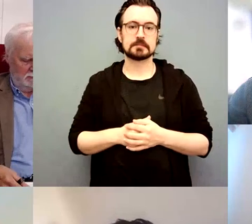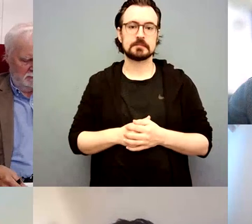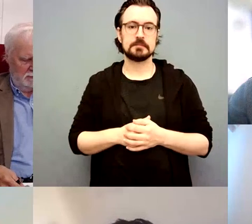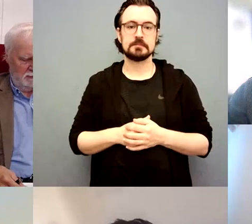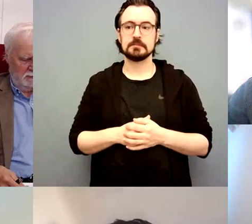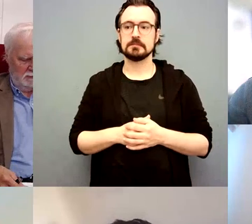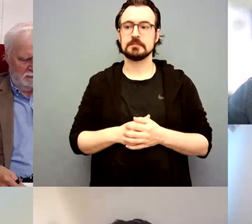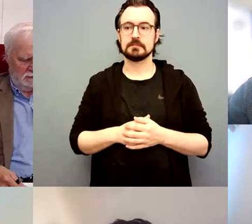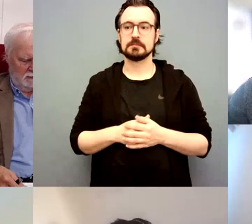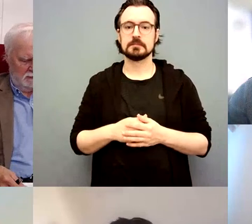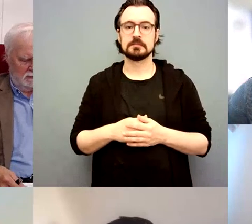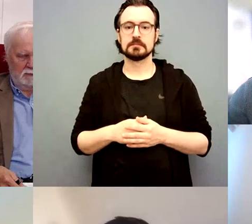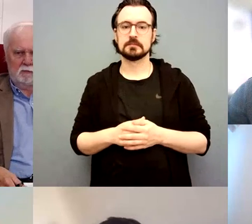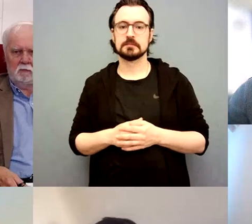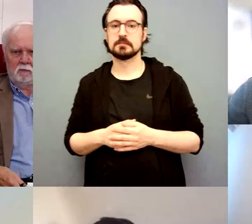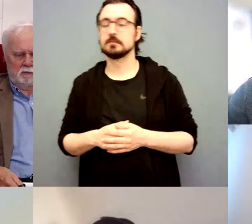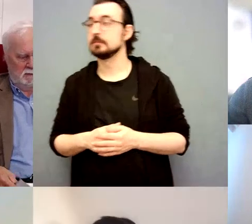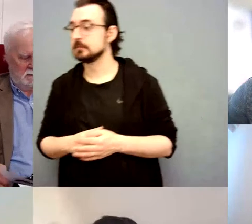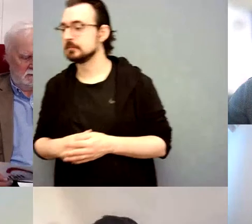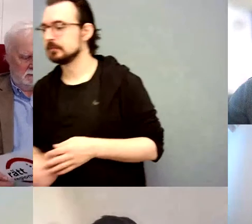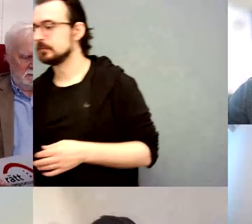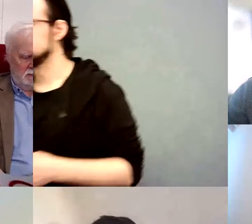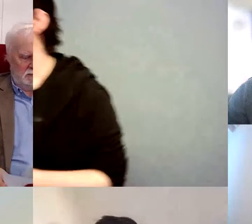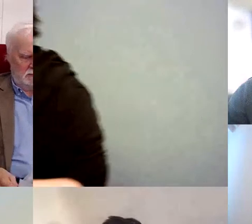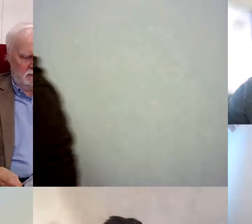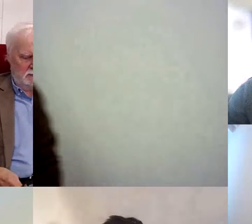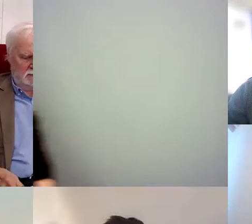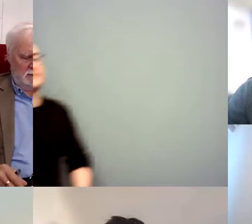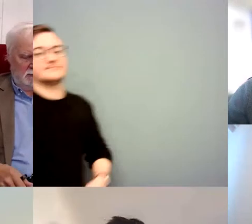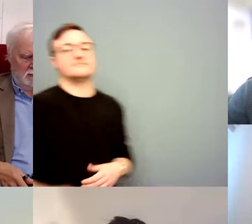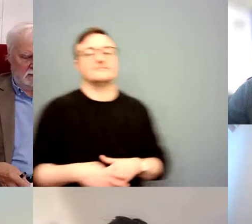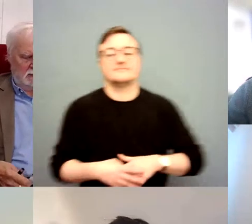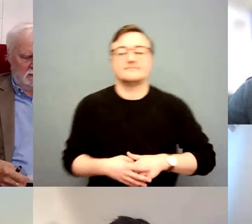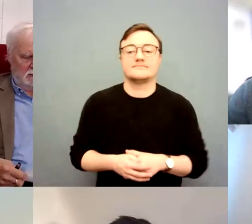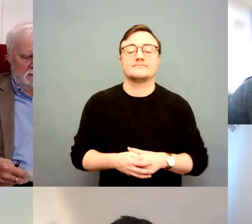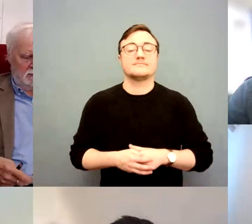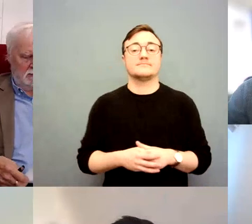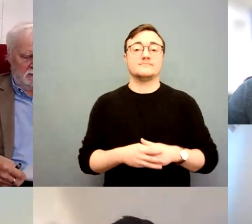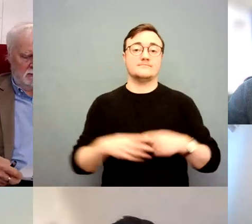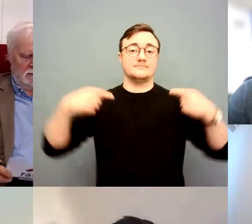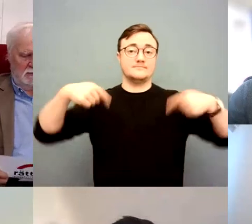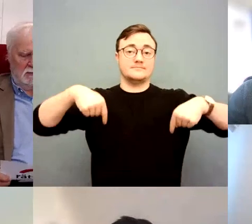Med oss på länk så har vi politiker från samtliga partier.